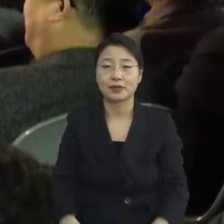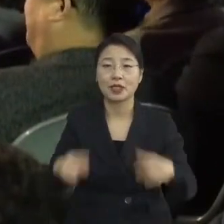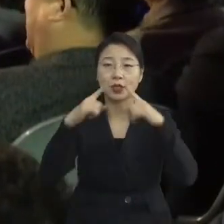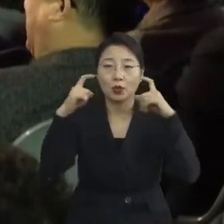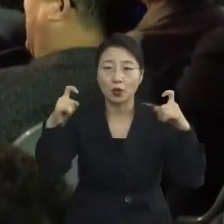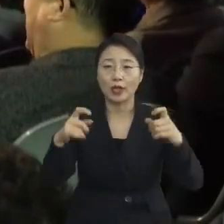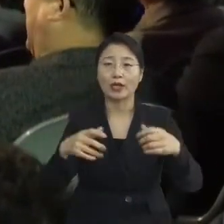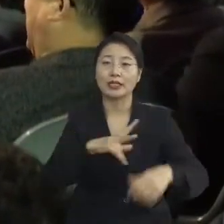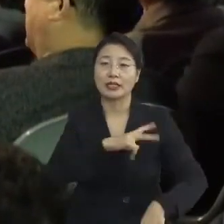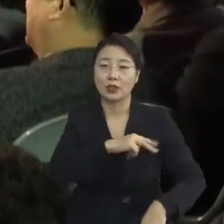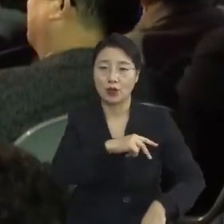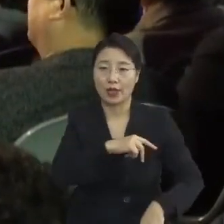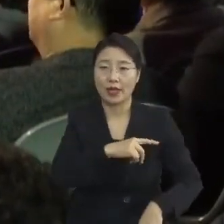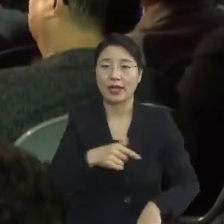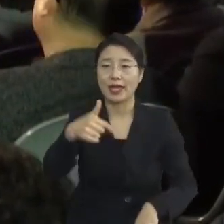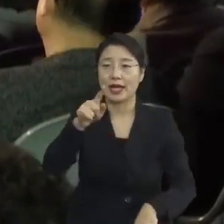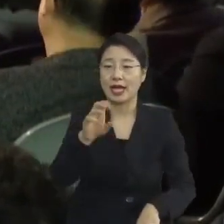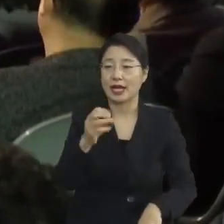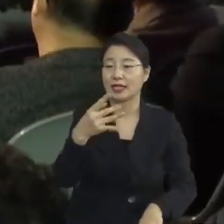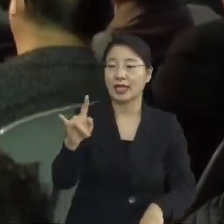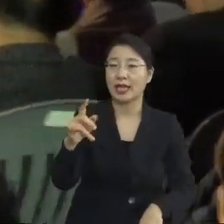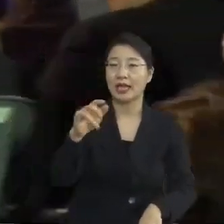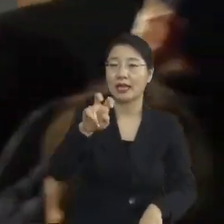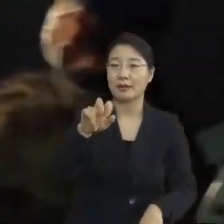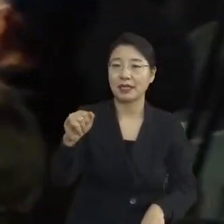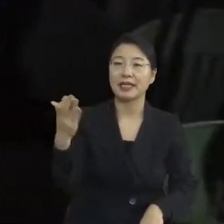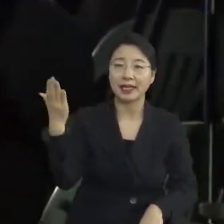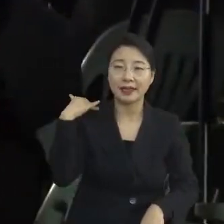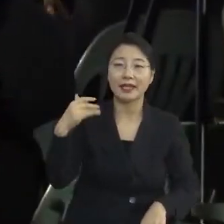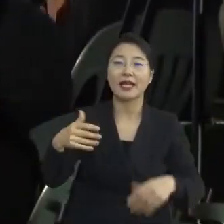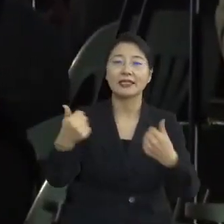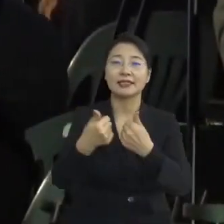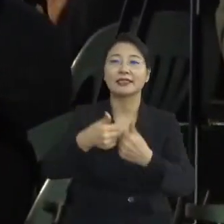동대문구 의회 강태희 전 의장님 참석하셨습니다.